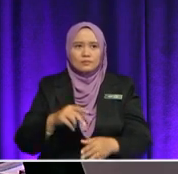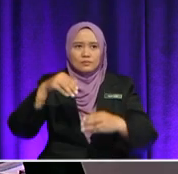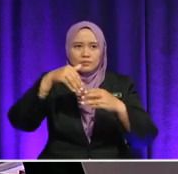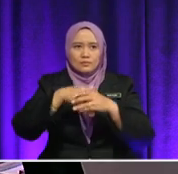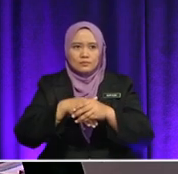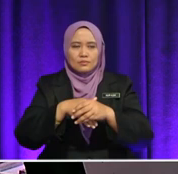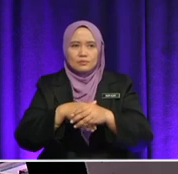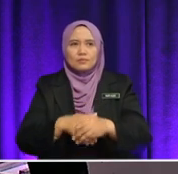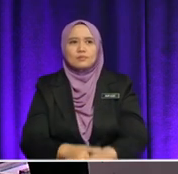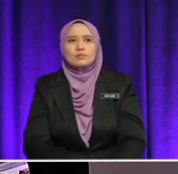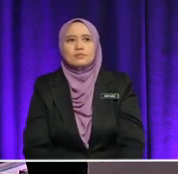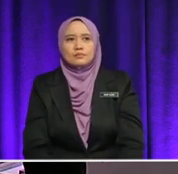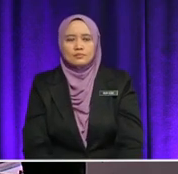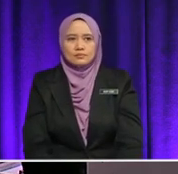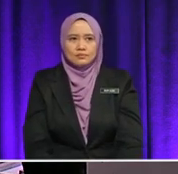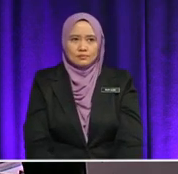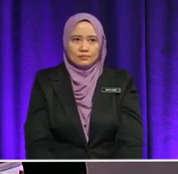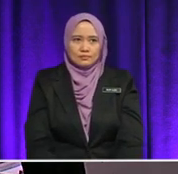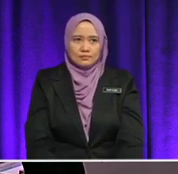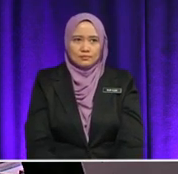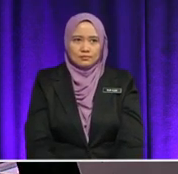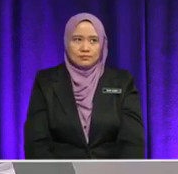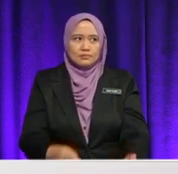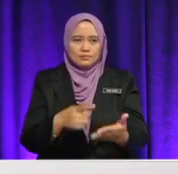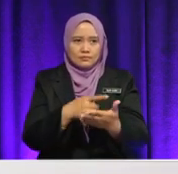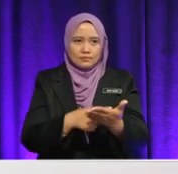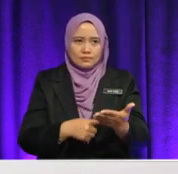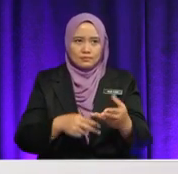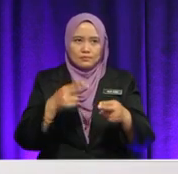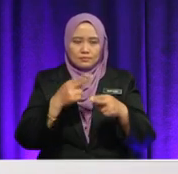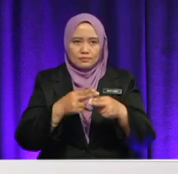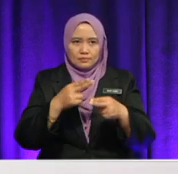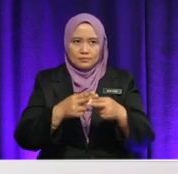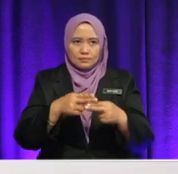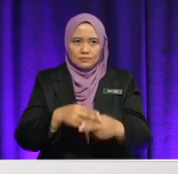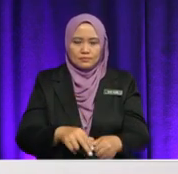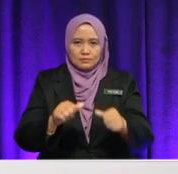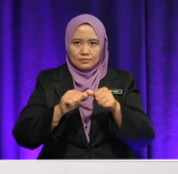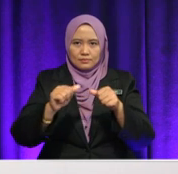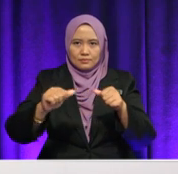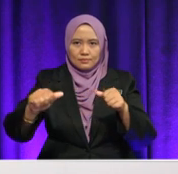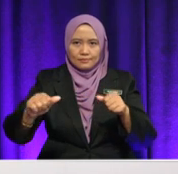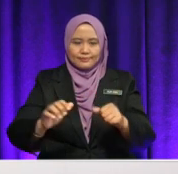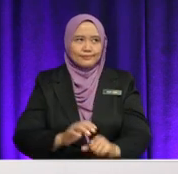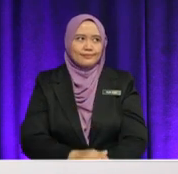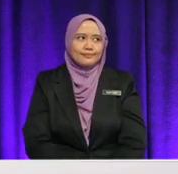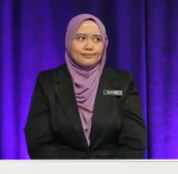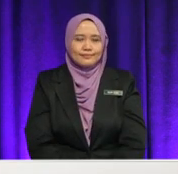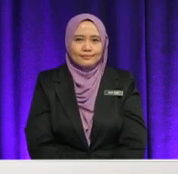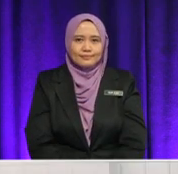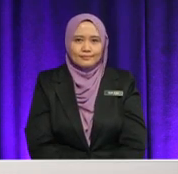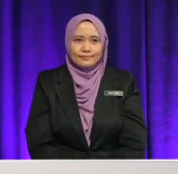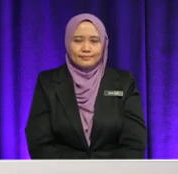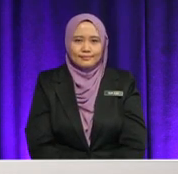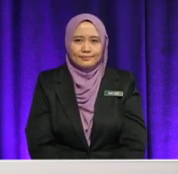Hah siapa Nak jawab bagi soal dan ini beliau angkat tangan atau mungkin saya pilih Oke tapi kita minta peluang murid Hah yang nak